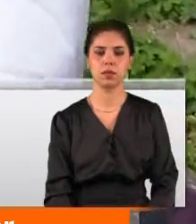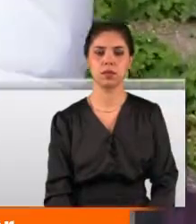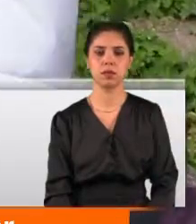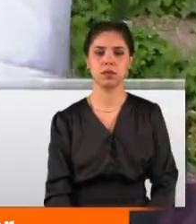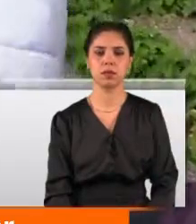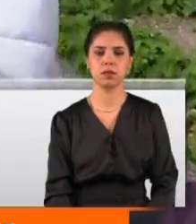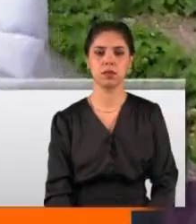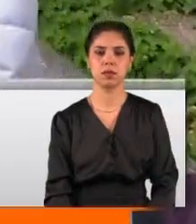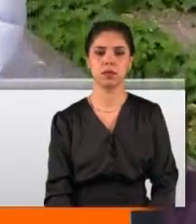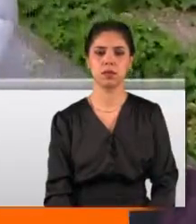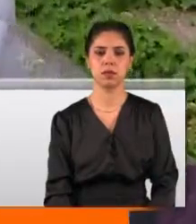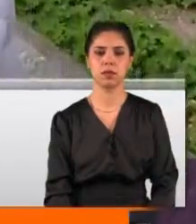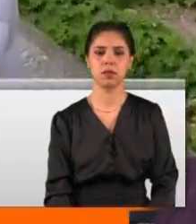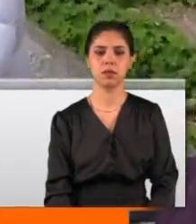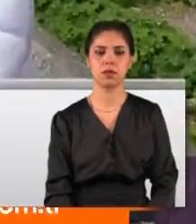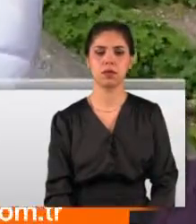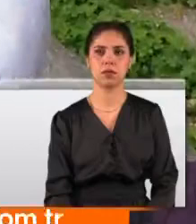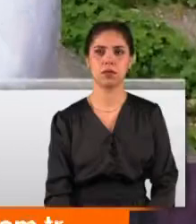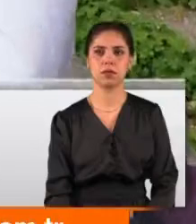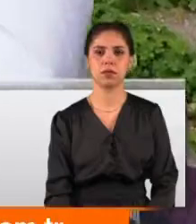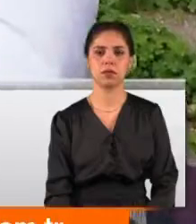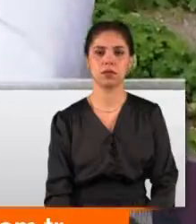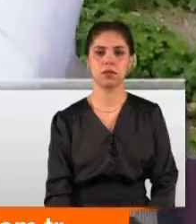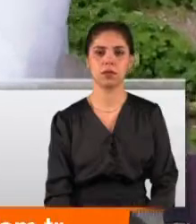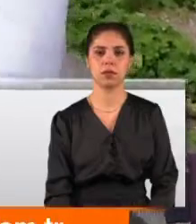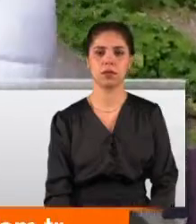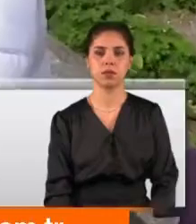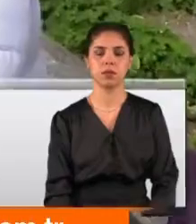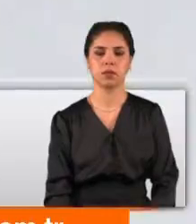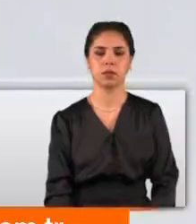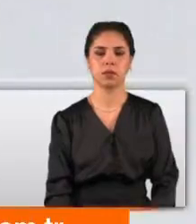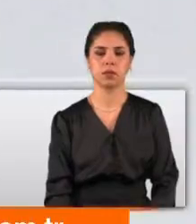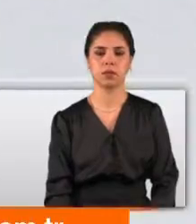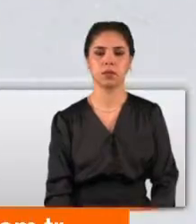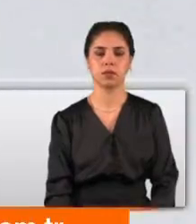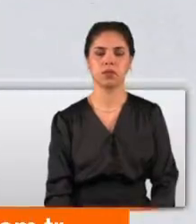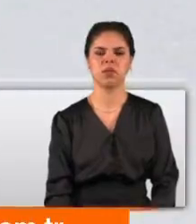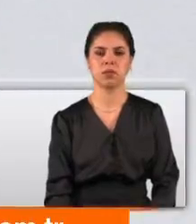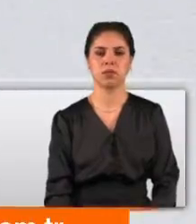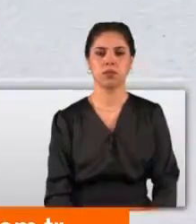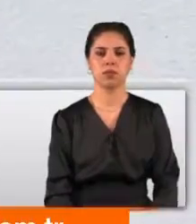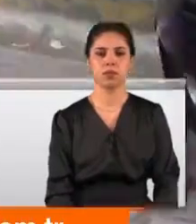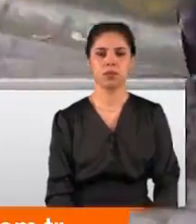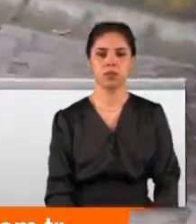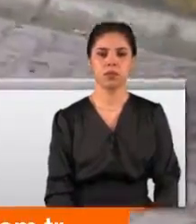söylüyor. Raporunu getirsin. Dövdüğüme dair raporunu getir. Git al getir hemen.